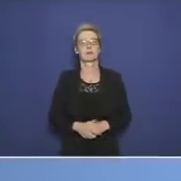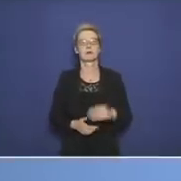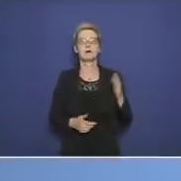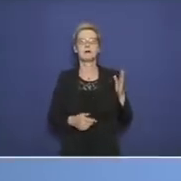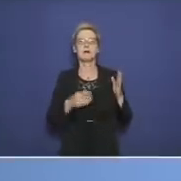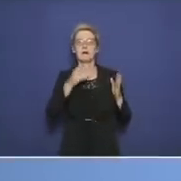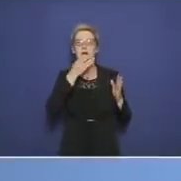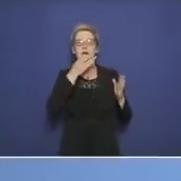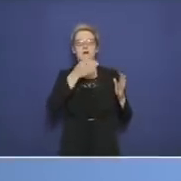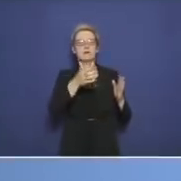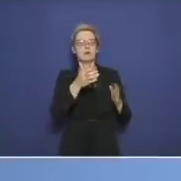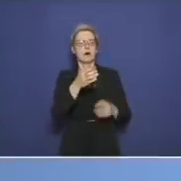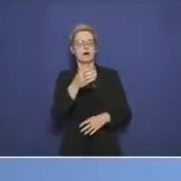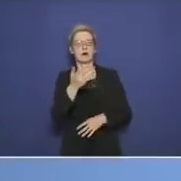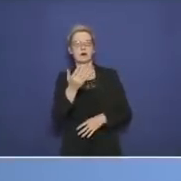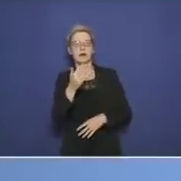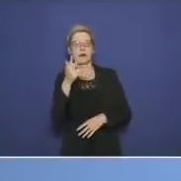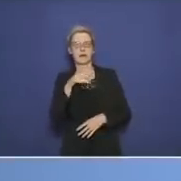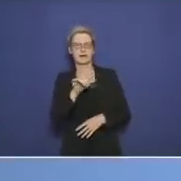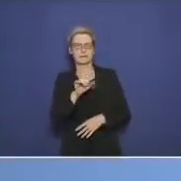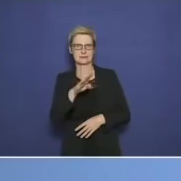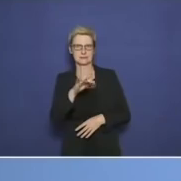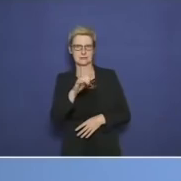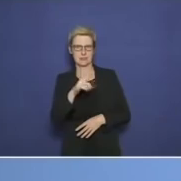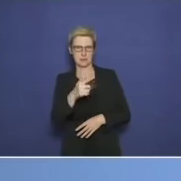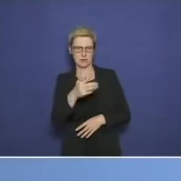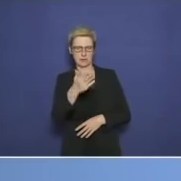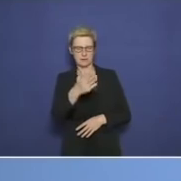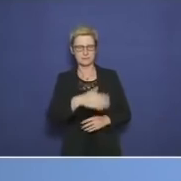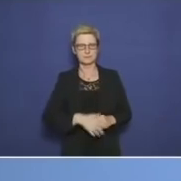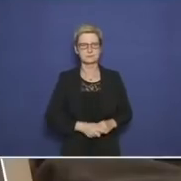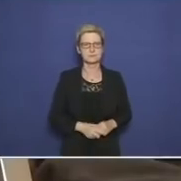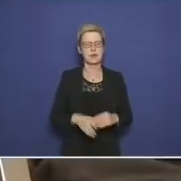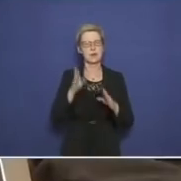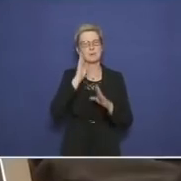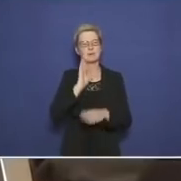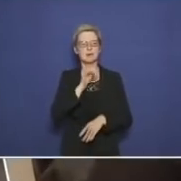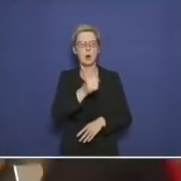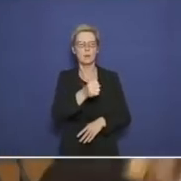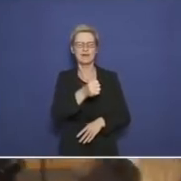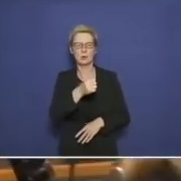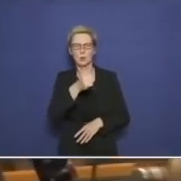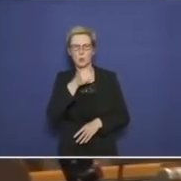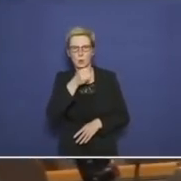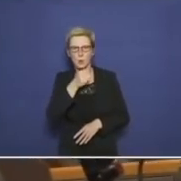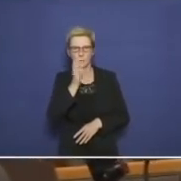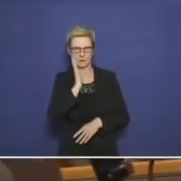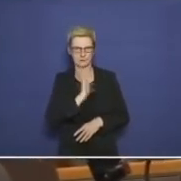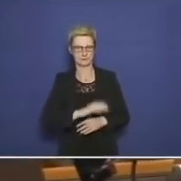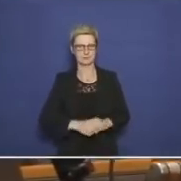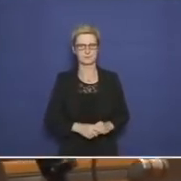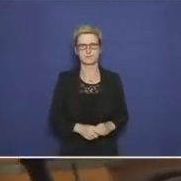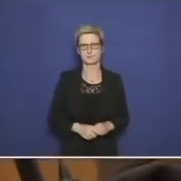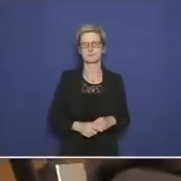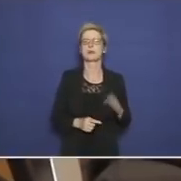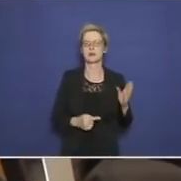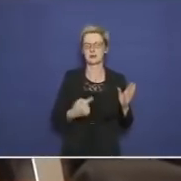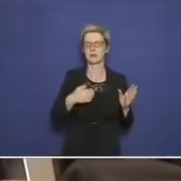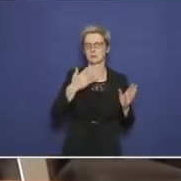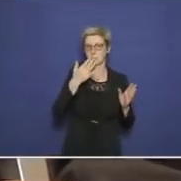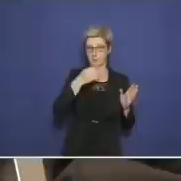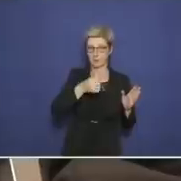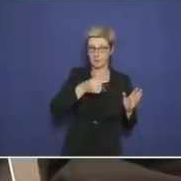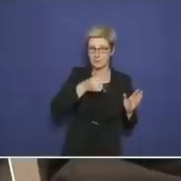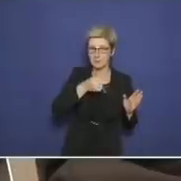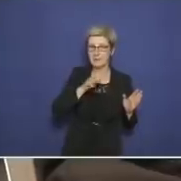Eine Frage an Herrn Seibert. Zugegebenermaßen kam die... Auch Sie müssten ein Stückchen näher ans Mikrofon. Ich versuche so